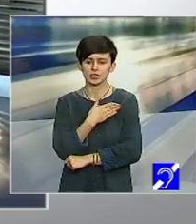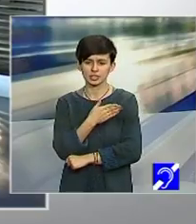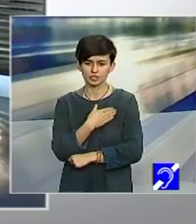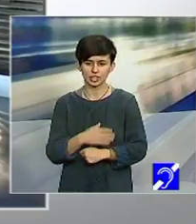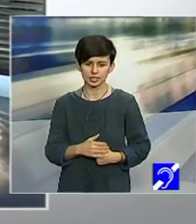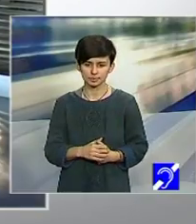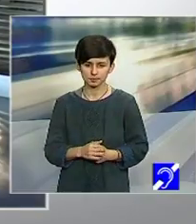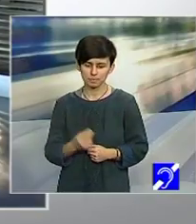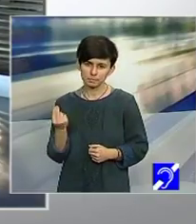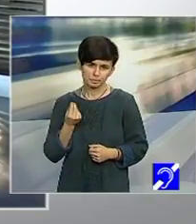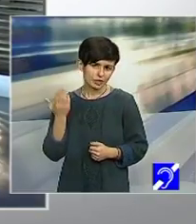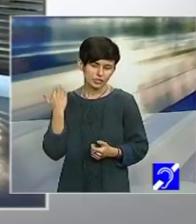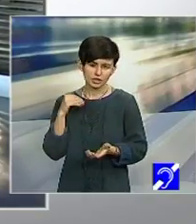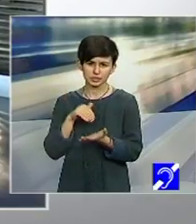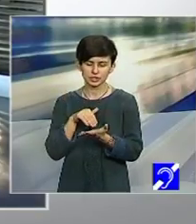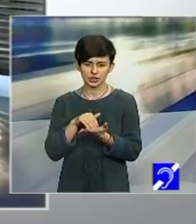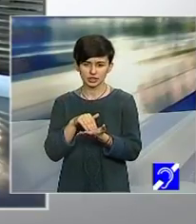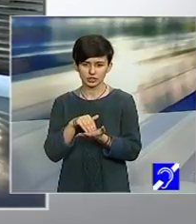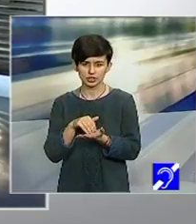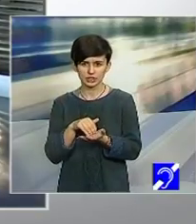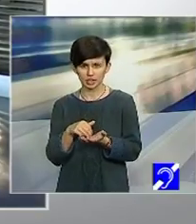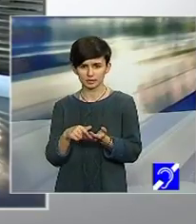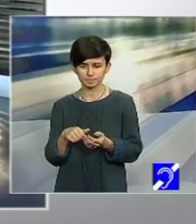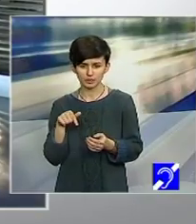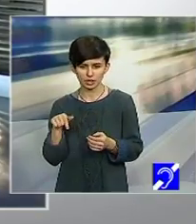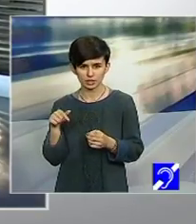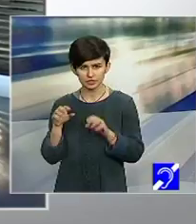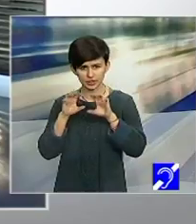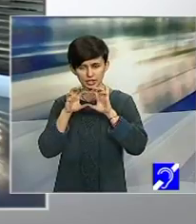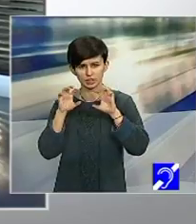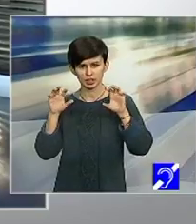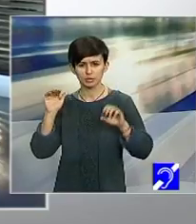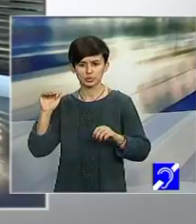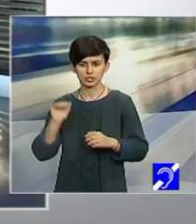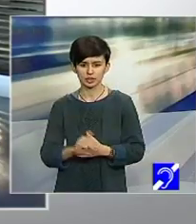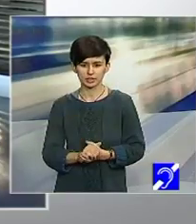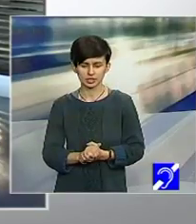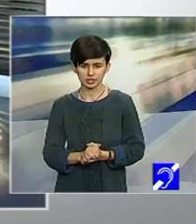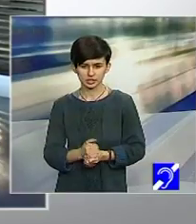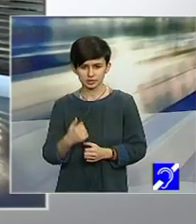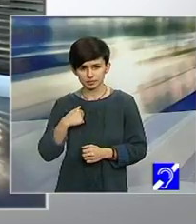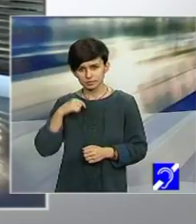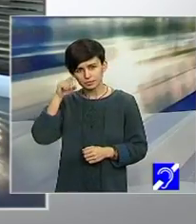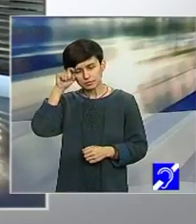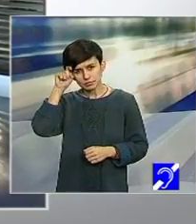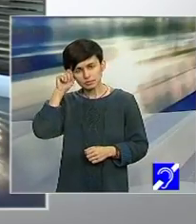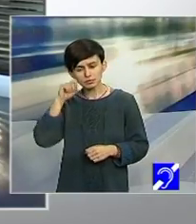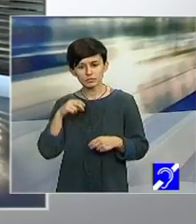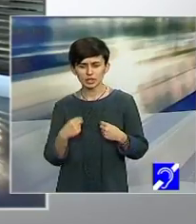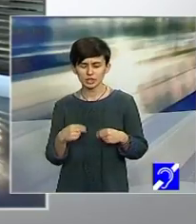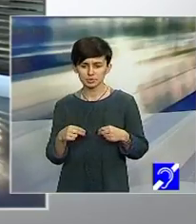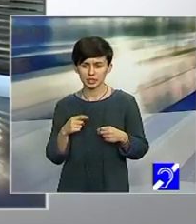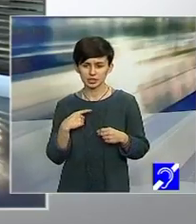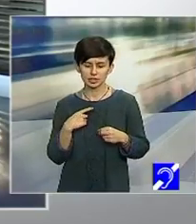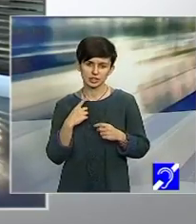De ce era necesar, domnule Ioanid, un astfel de muzeu? Cred că explicația este, dacă îmi